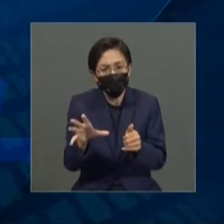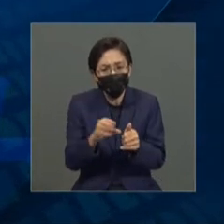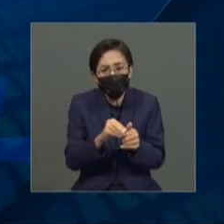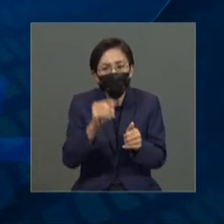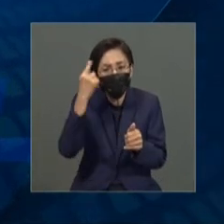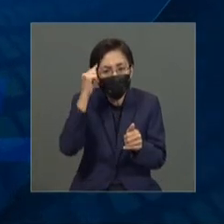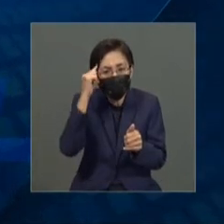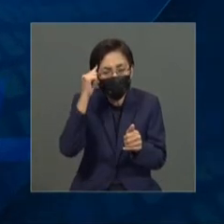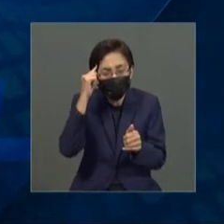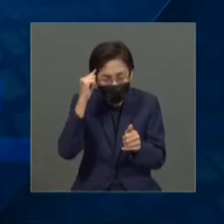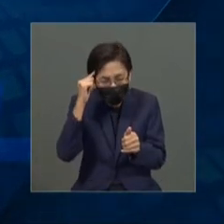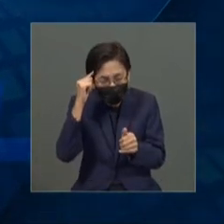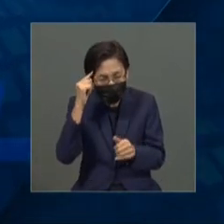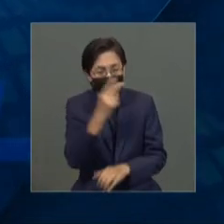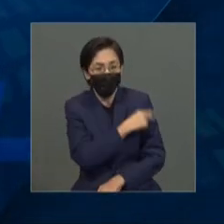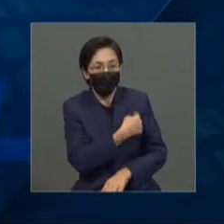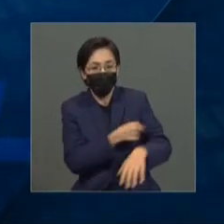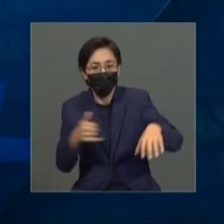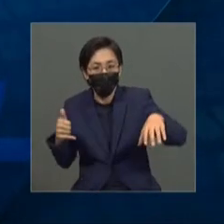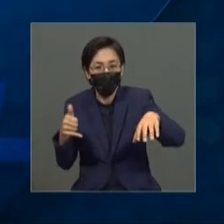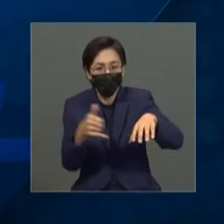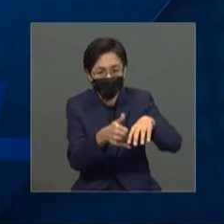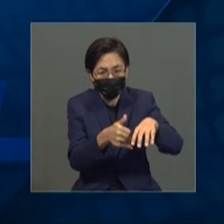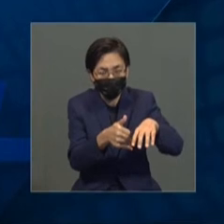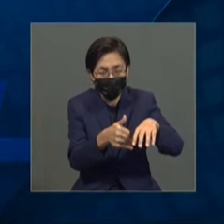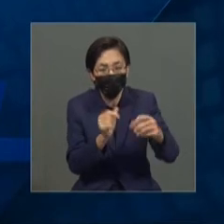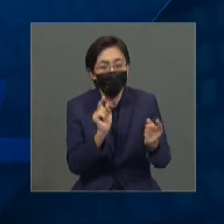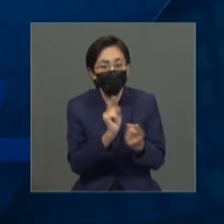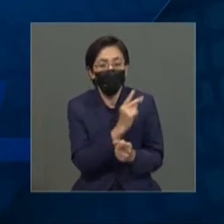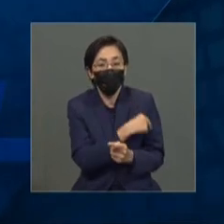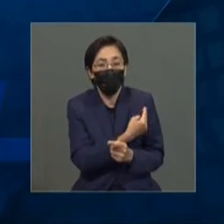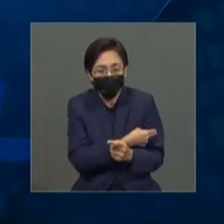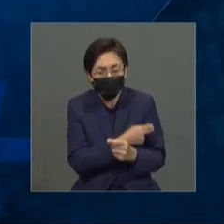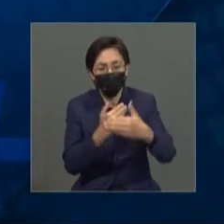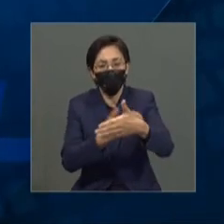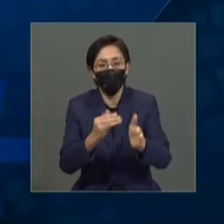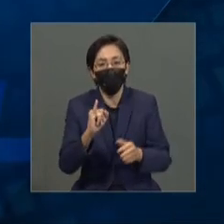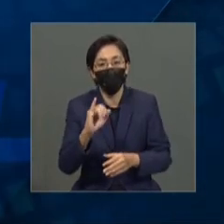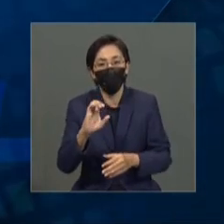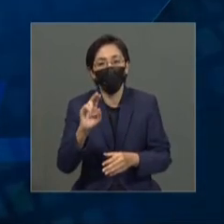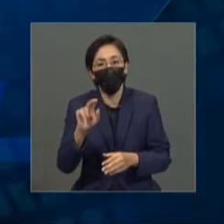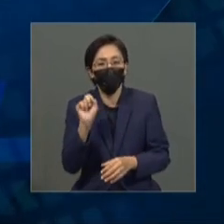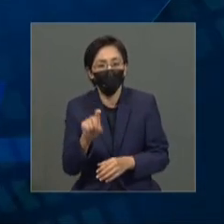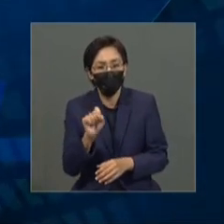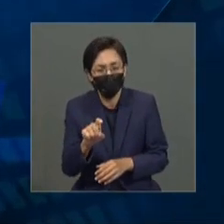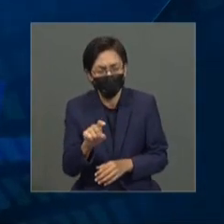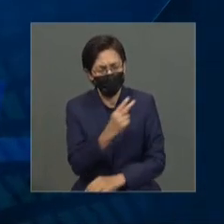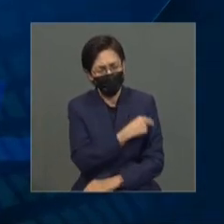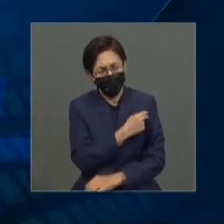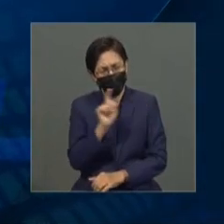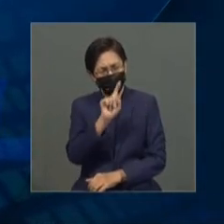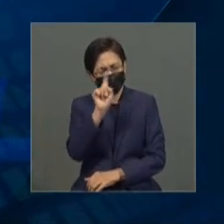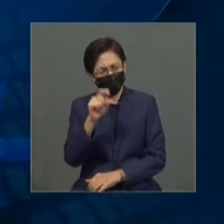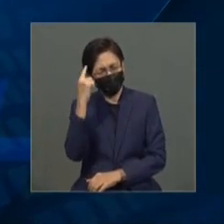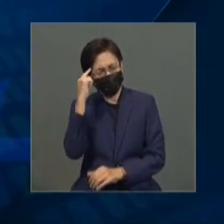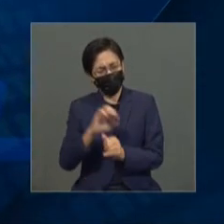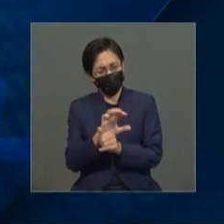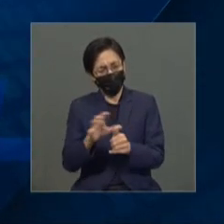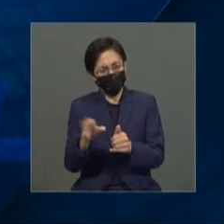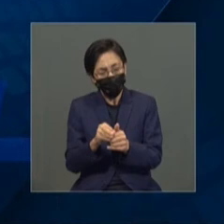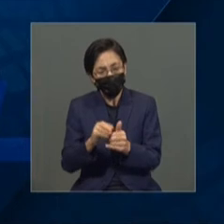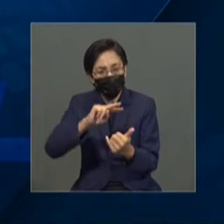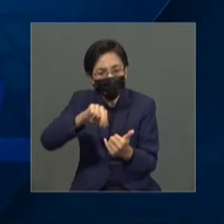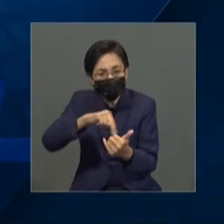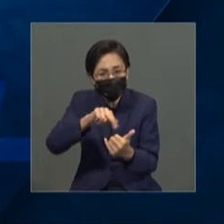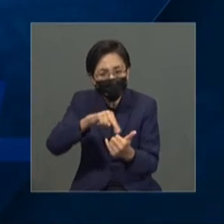นกระทั่งวันที่มาพบแพทย์เข้าสู่ห้องฉุกเฉินนะคะแพทย์สงสัยว่าน่าจะมีการติดเชื้อโควิดจึงตรว